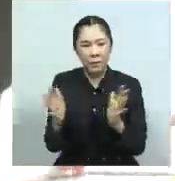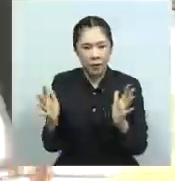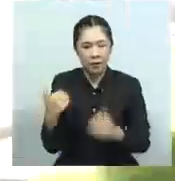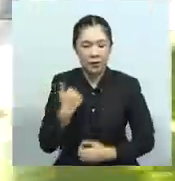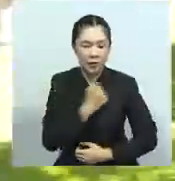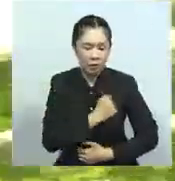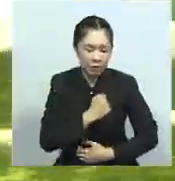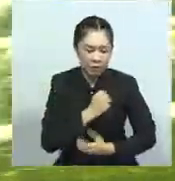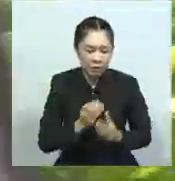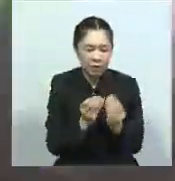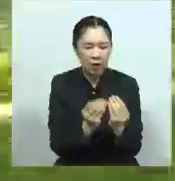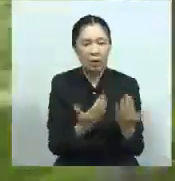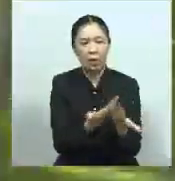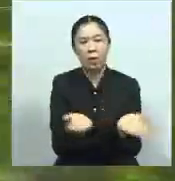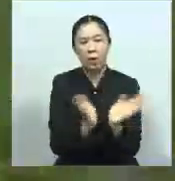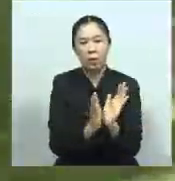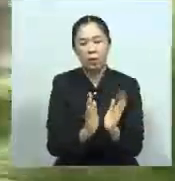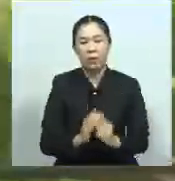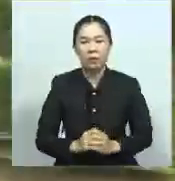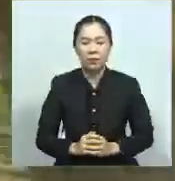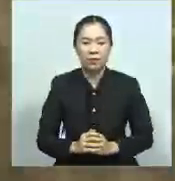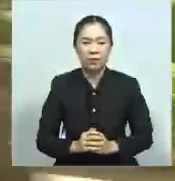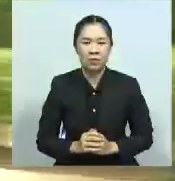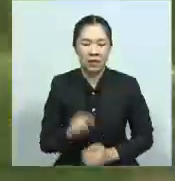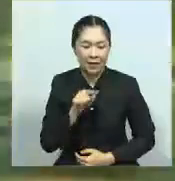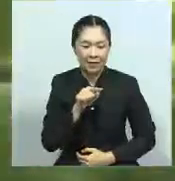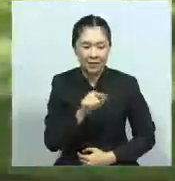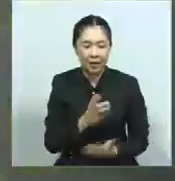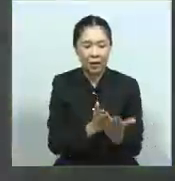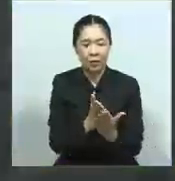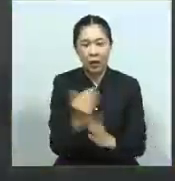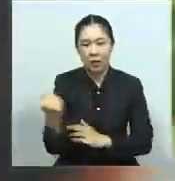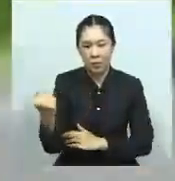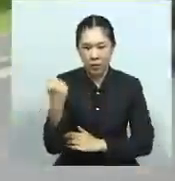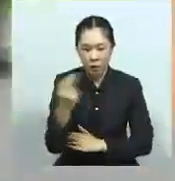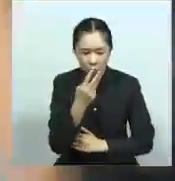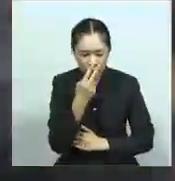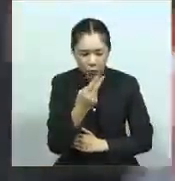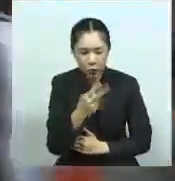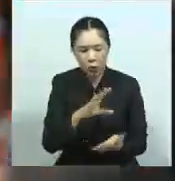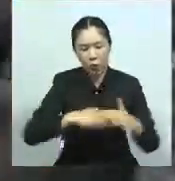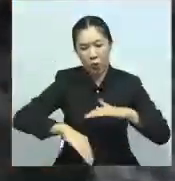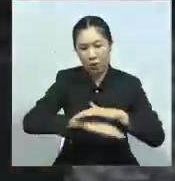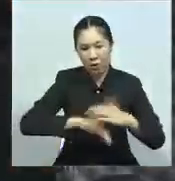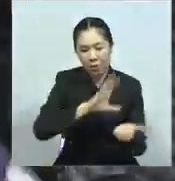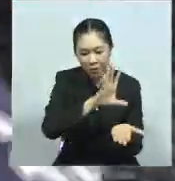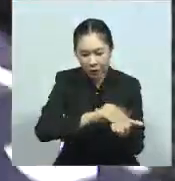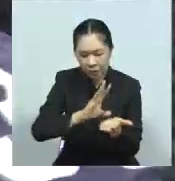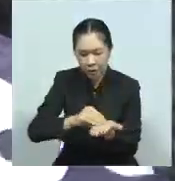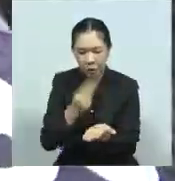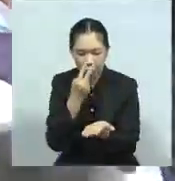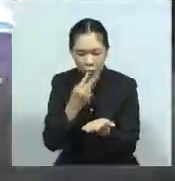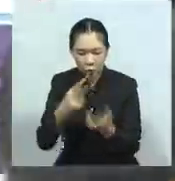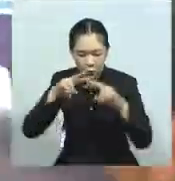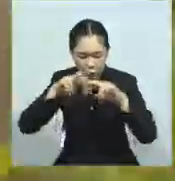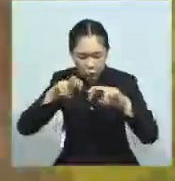แสดงความเสียใจกับครอบครัวผู้สูญเสียโดยสั่งการฝ่ายความมั่นคงค่ะให้เร่งพิสูจน์แล้วก็รวบรวมหลักฐานเพื่อสืบหาคน